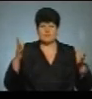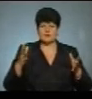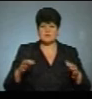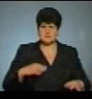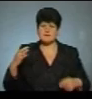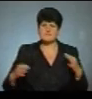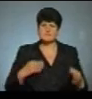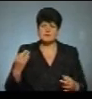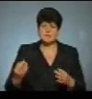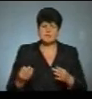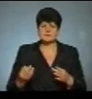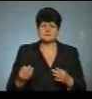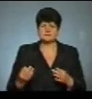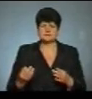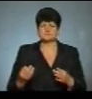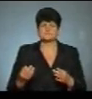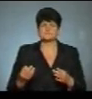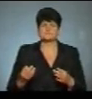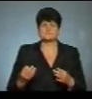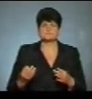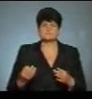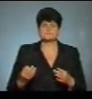вибухонебезпечний і, скажімо так,